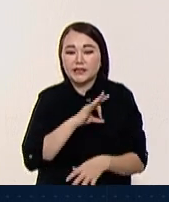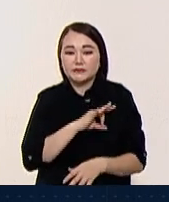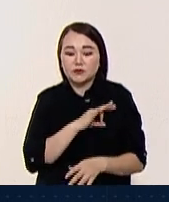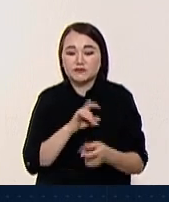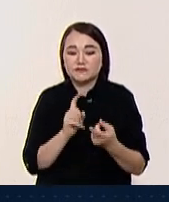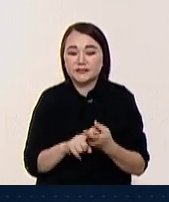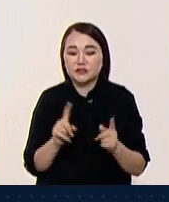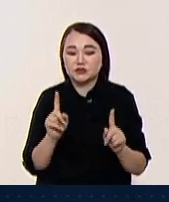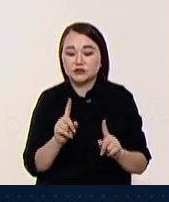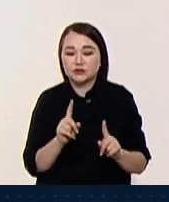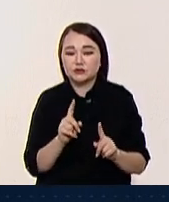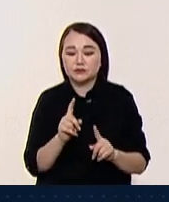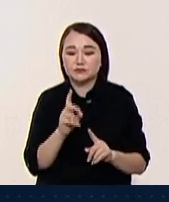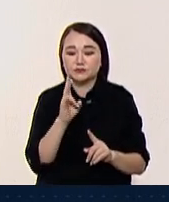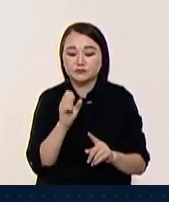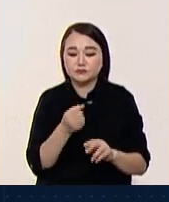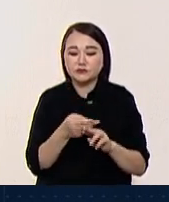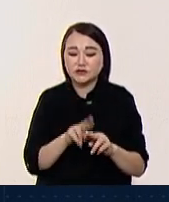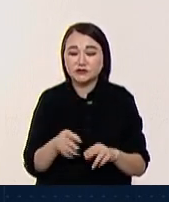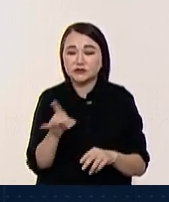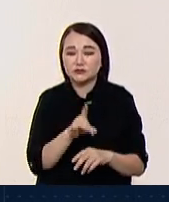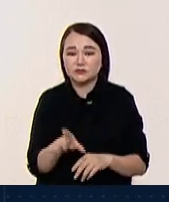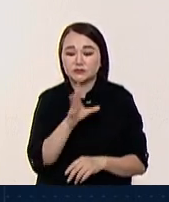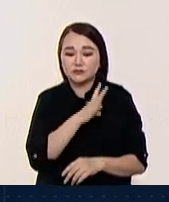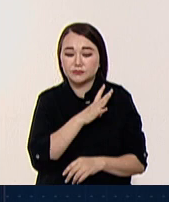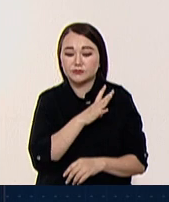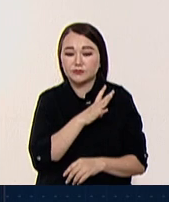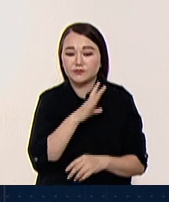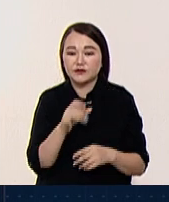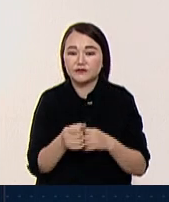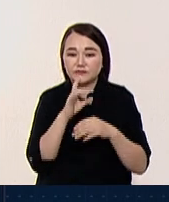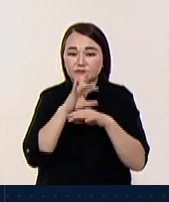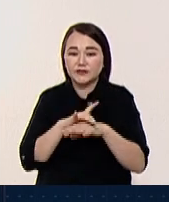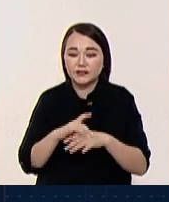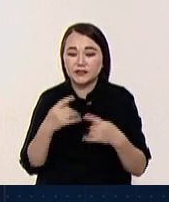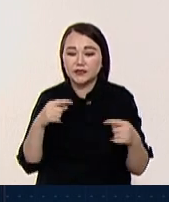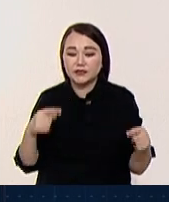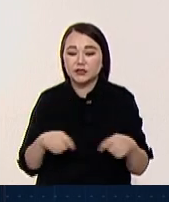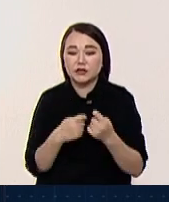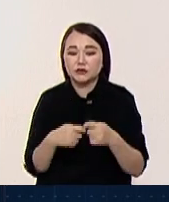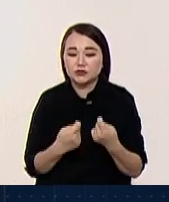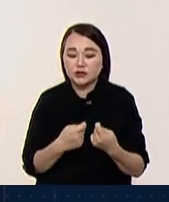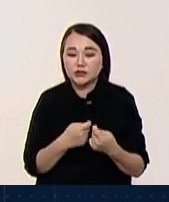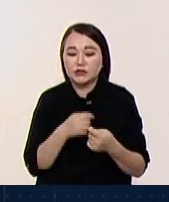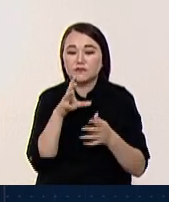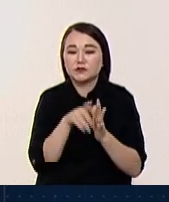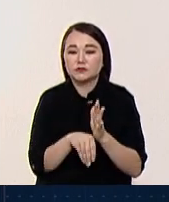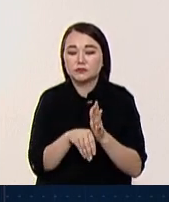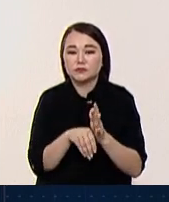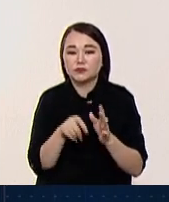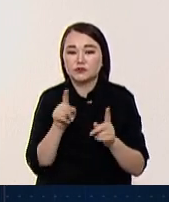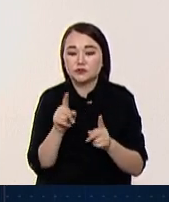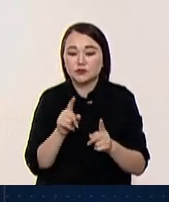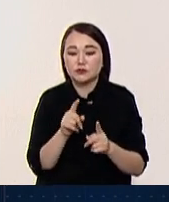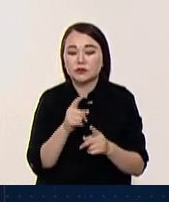связи с тем, что на данном объекте были выявлены некоторые нарушения, в том числе то, что